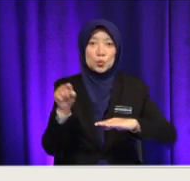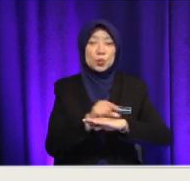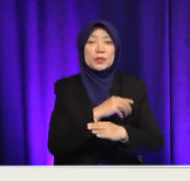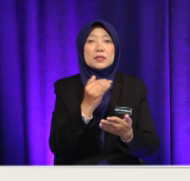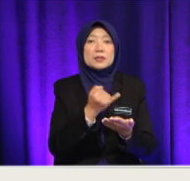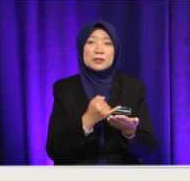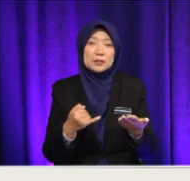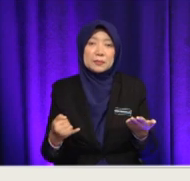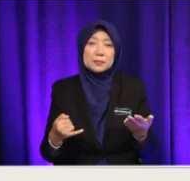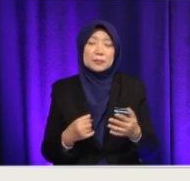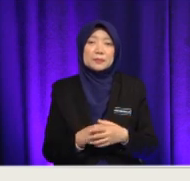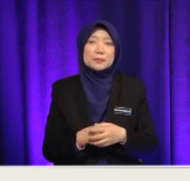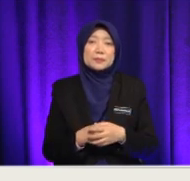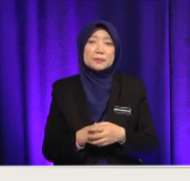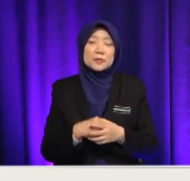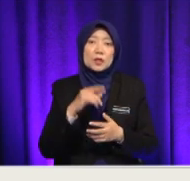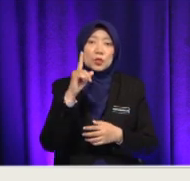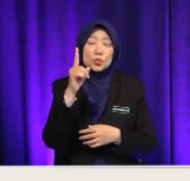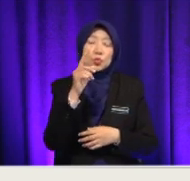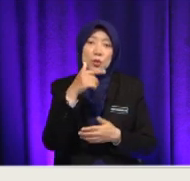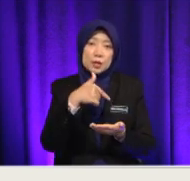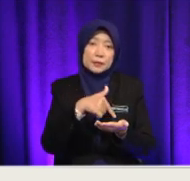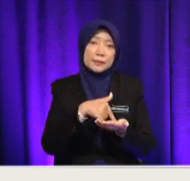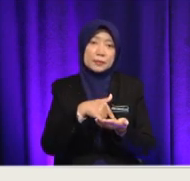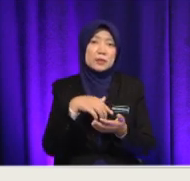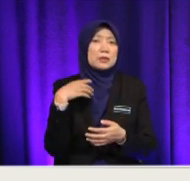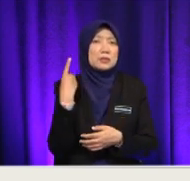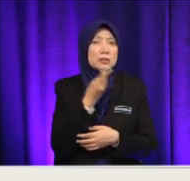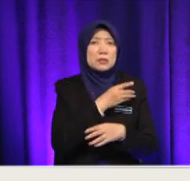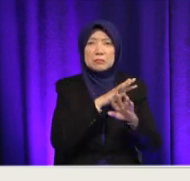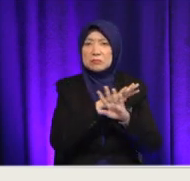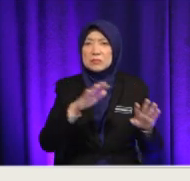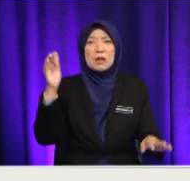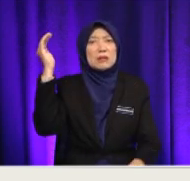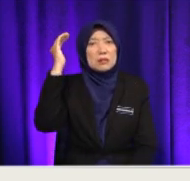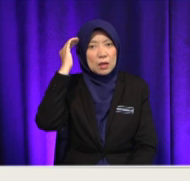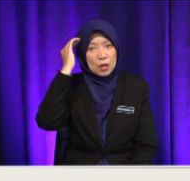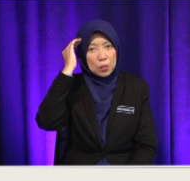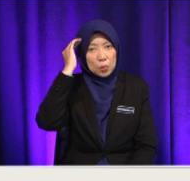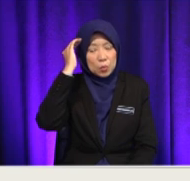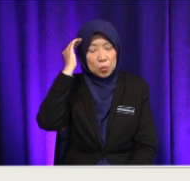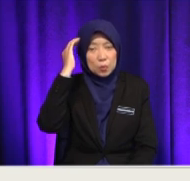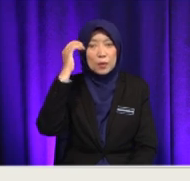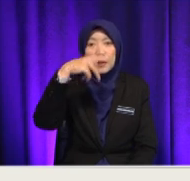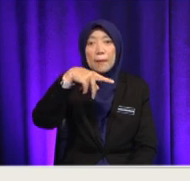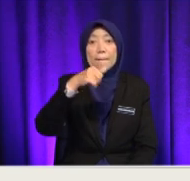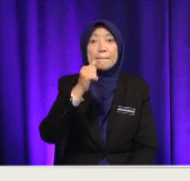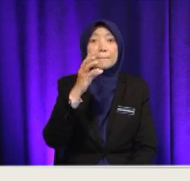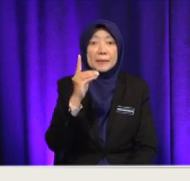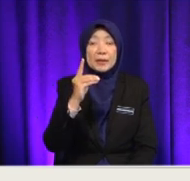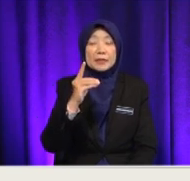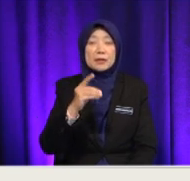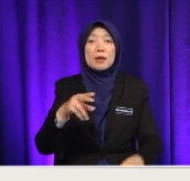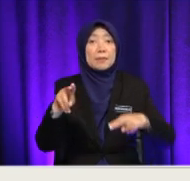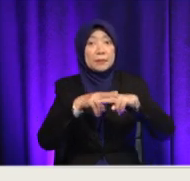visual. Okey, ini satu benda yang kita mungkin tak tahu. Iaitu pad landasan diperbuat daripada